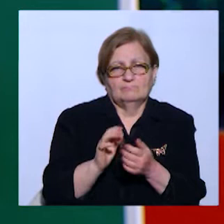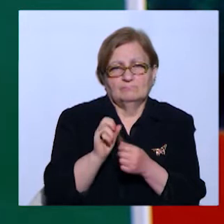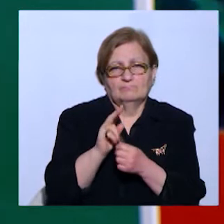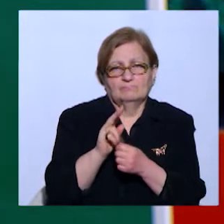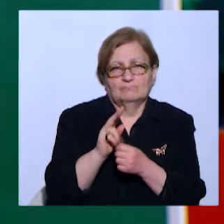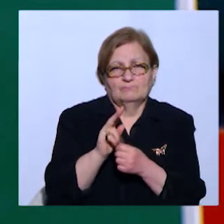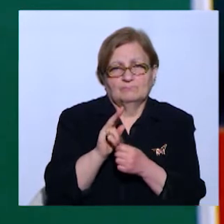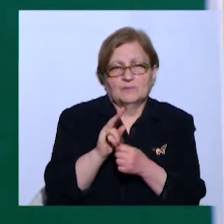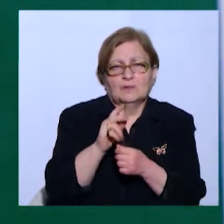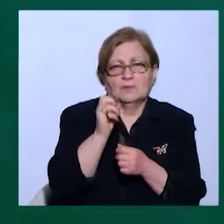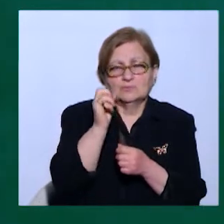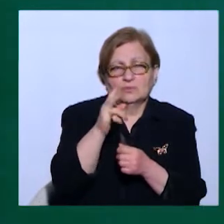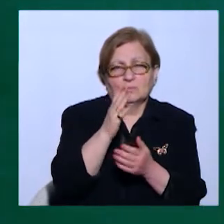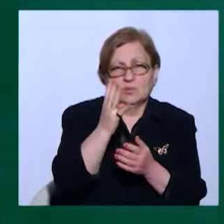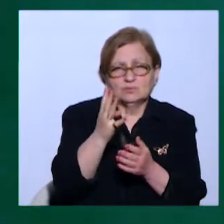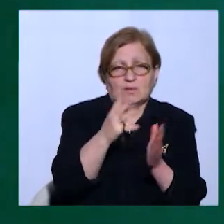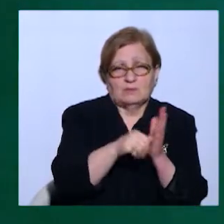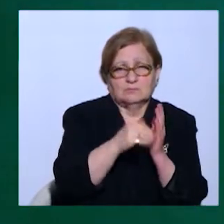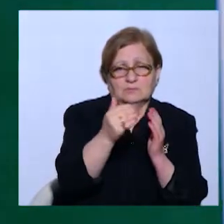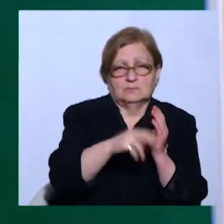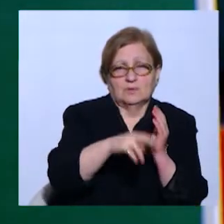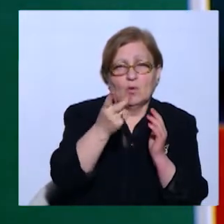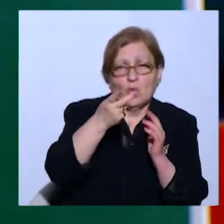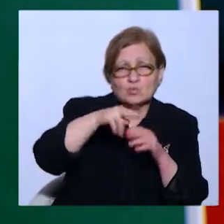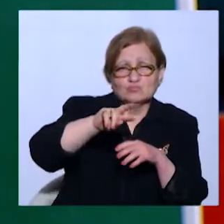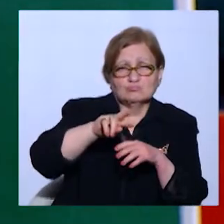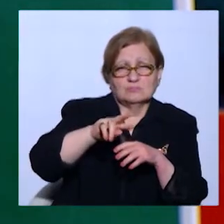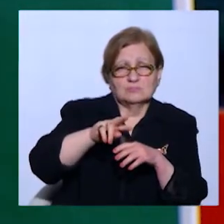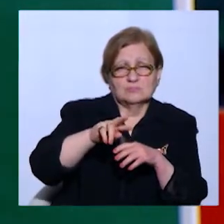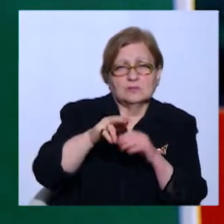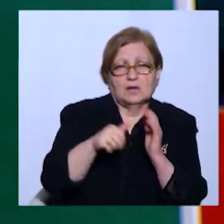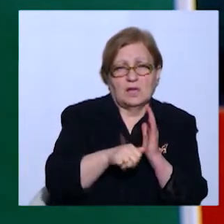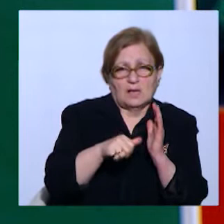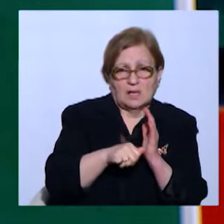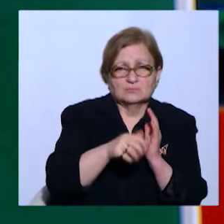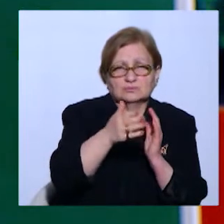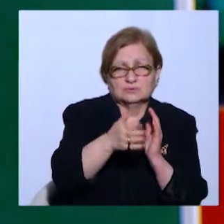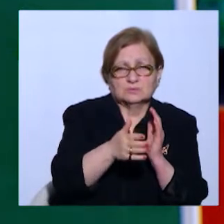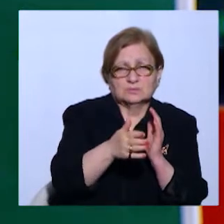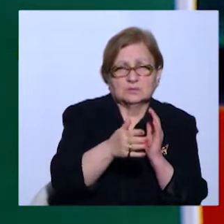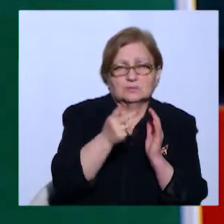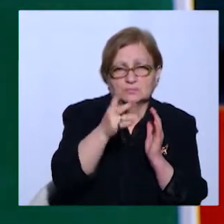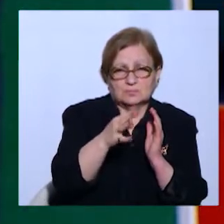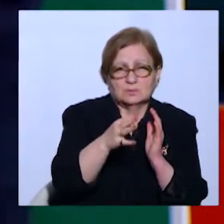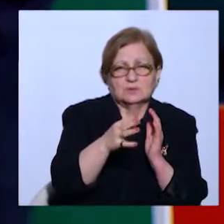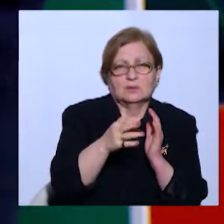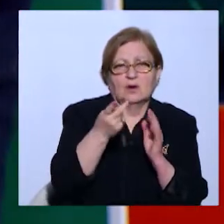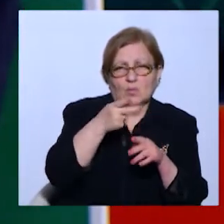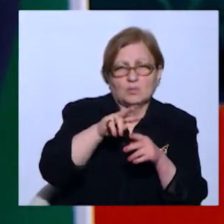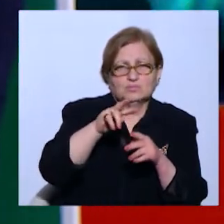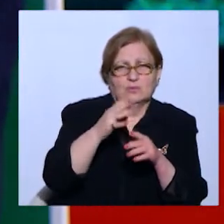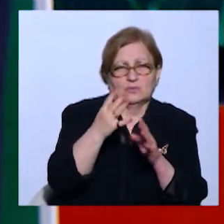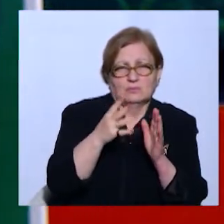12 არის 4-ის ჯერადიც და 6-ის ჯერადი. 12 ორჯერ აღებული. რა თქმა უნდა 6-ის ჯერადიც იქნება, აი 24. 24 ორჯერ